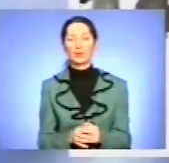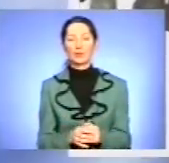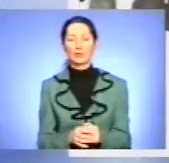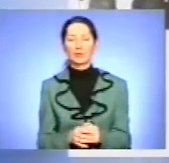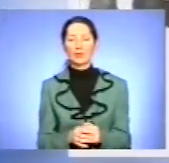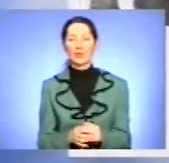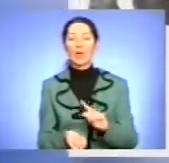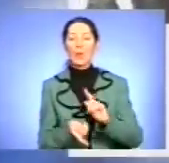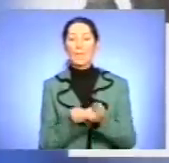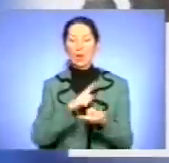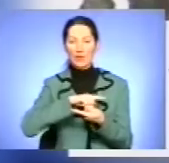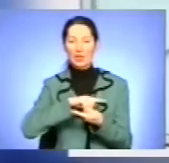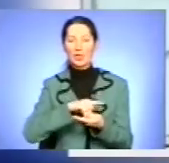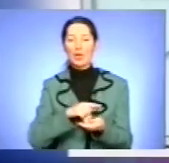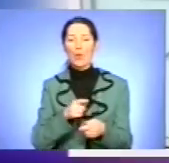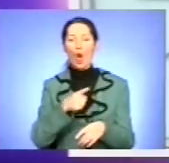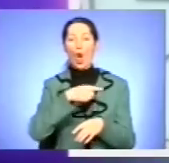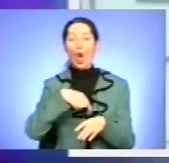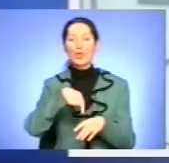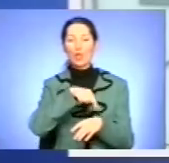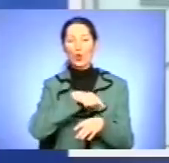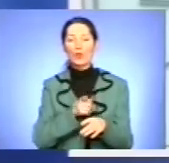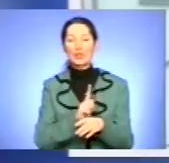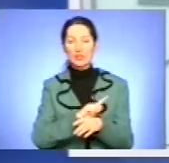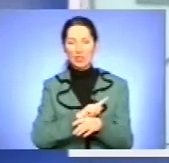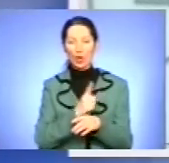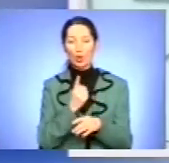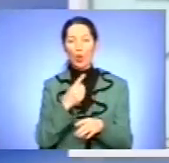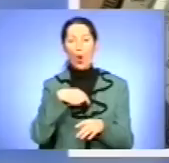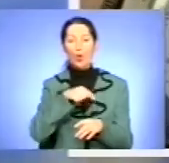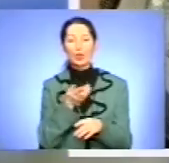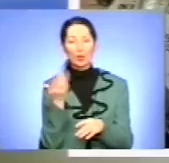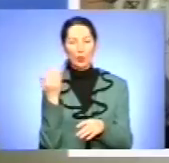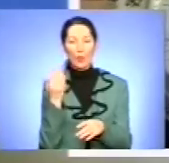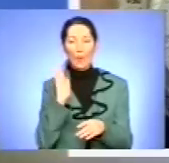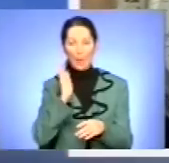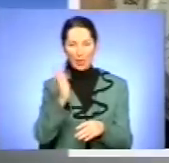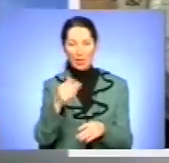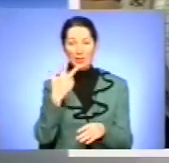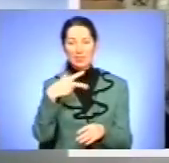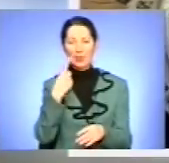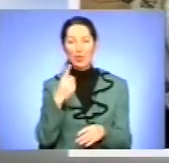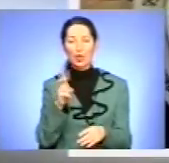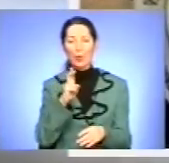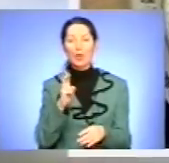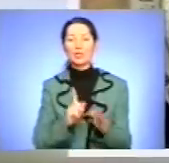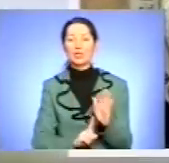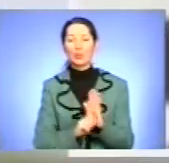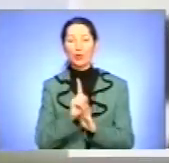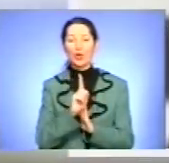Приведенням годинникової стрілки на одну годину вперед 31 березня запроваджується літній час.